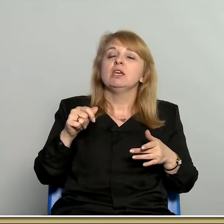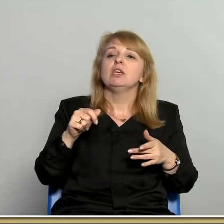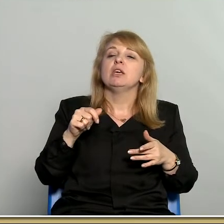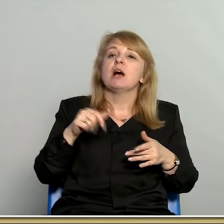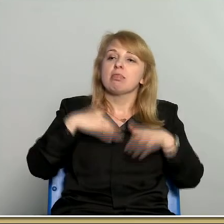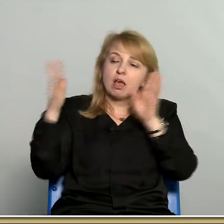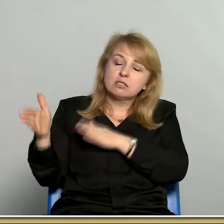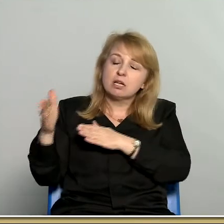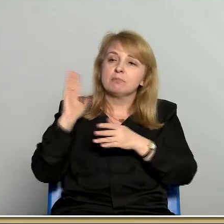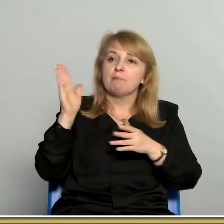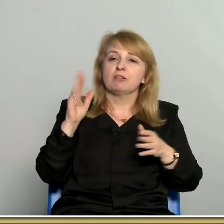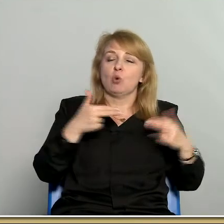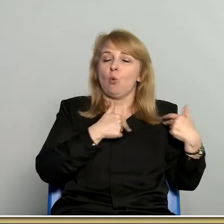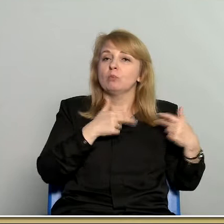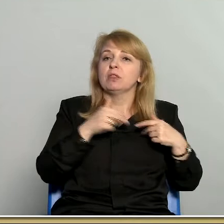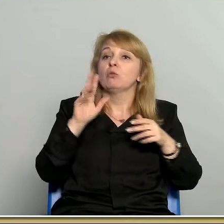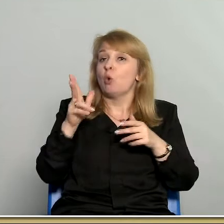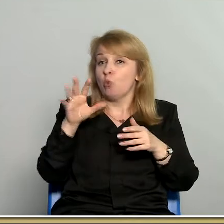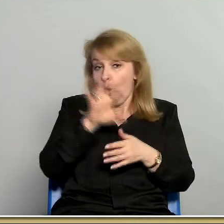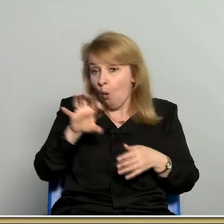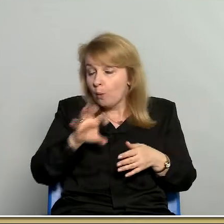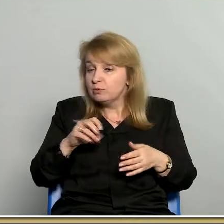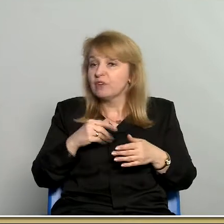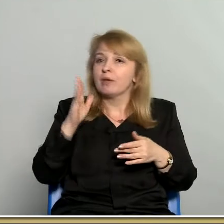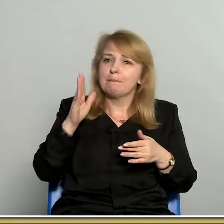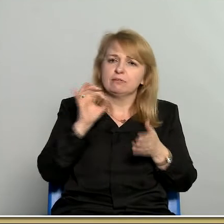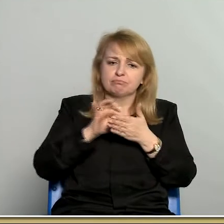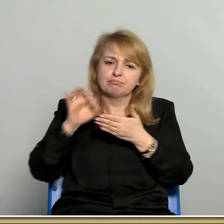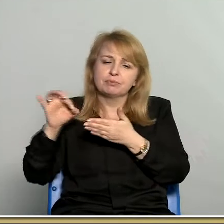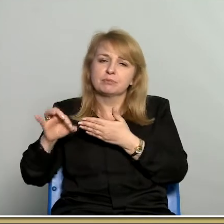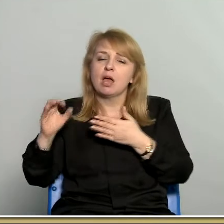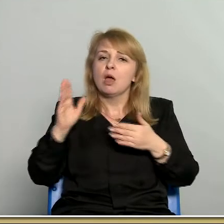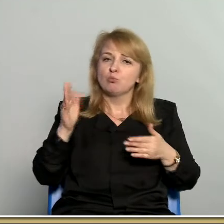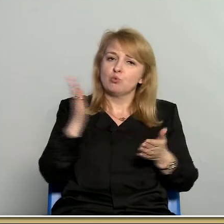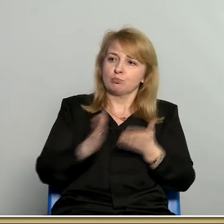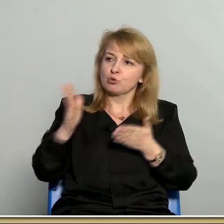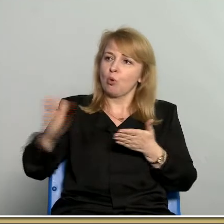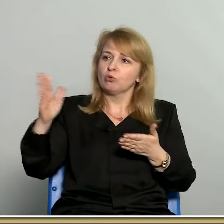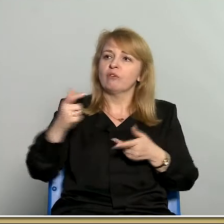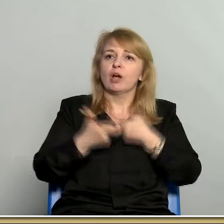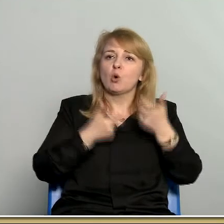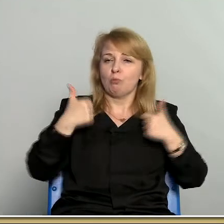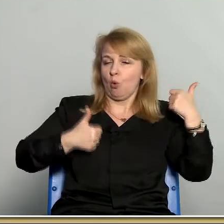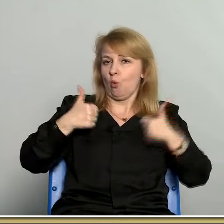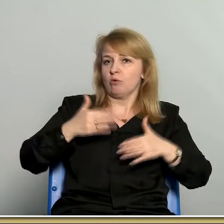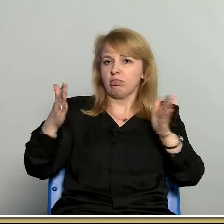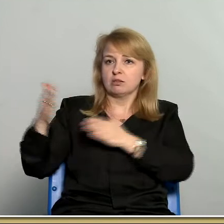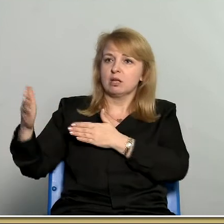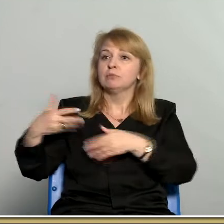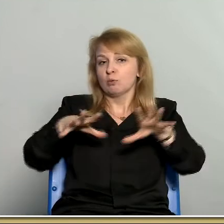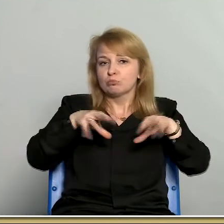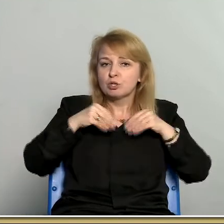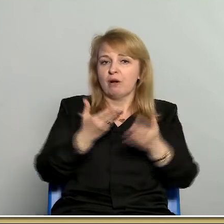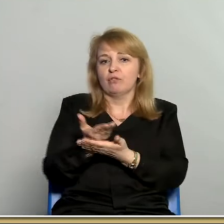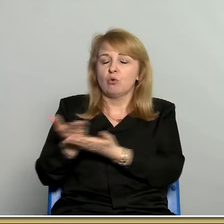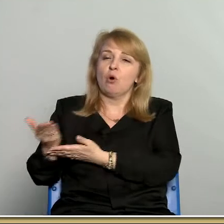Następnie te komitety monitorujące będziemy odbywać sukcesywnie w miarę przygotowywania się do kolejnych konkursów i zatwierdzania kolejnych